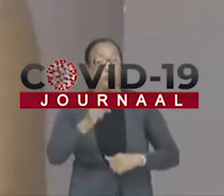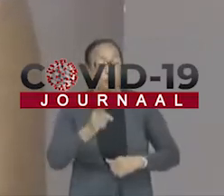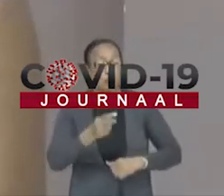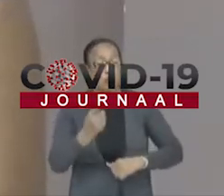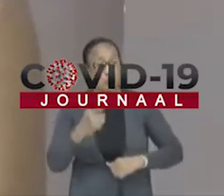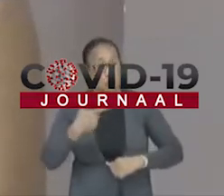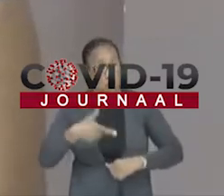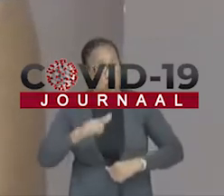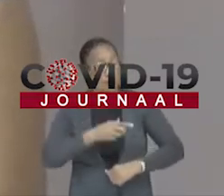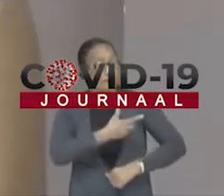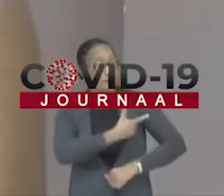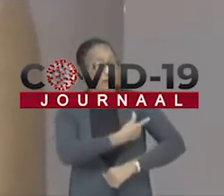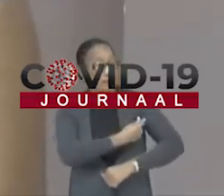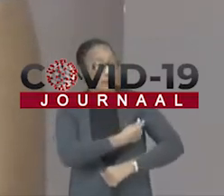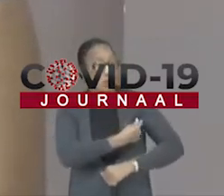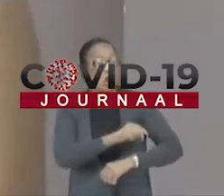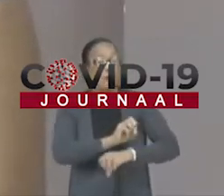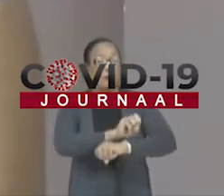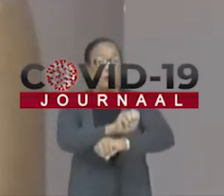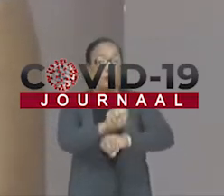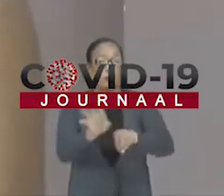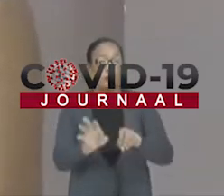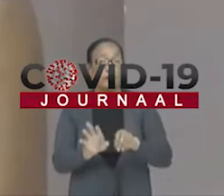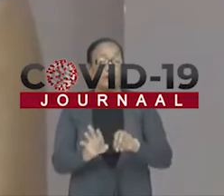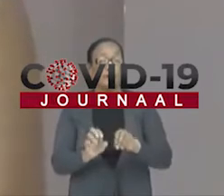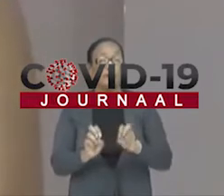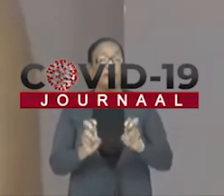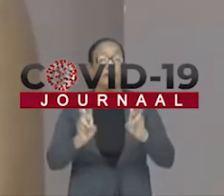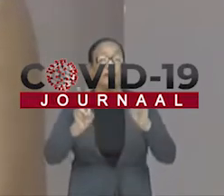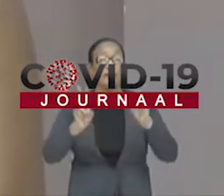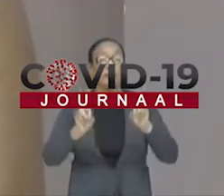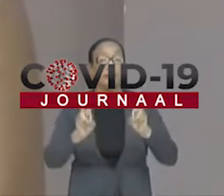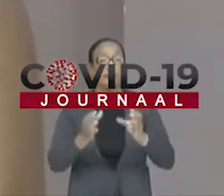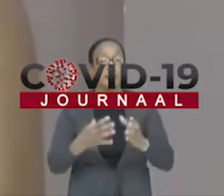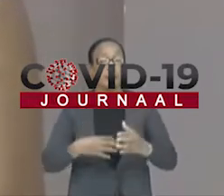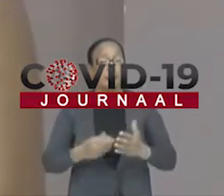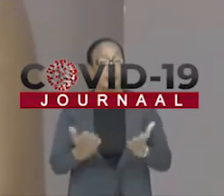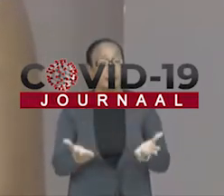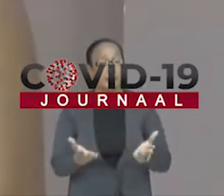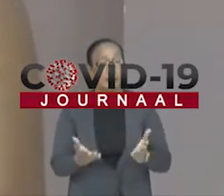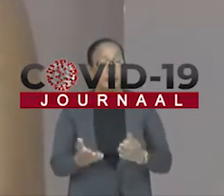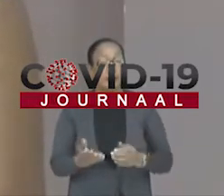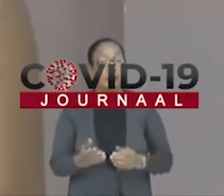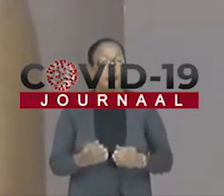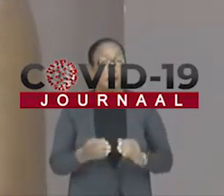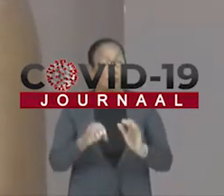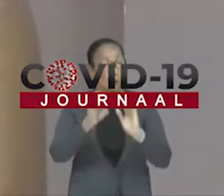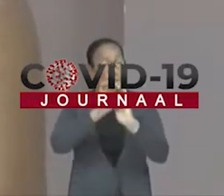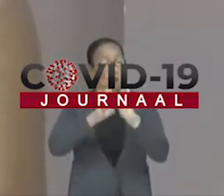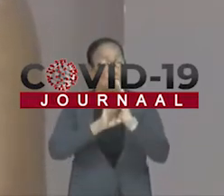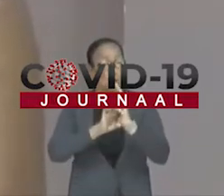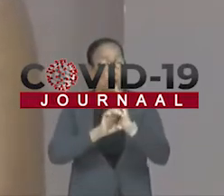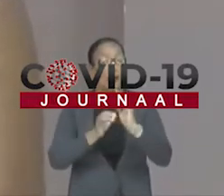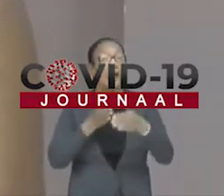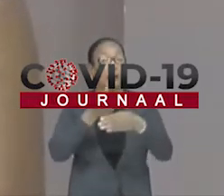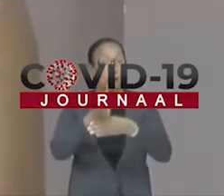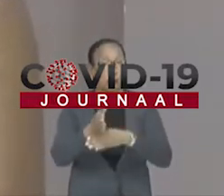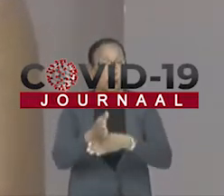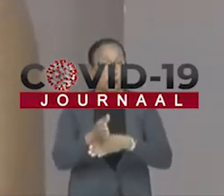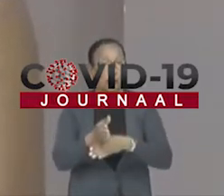om het COVID-19-virus te beheersen. De nationale protocollen die gelden dus nog steeds.